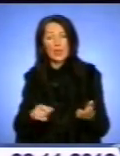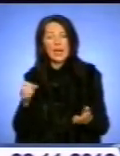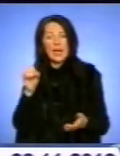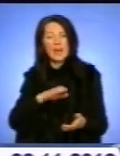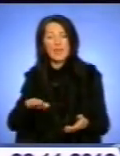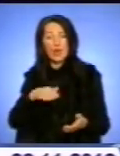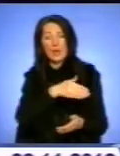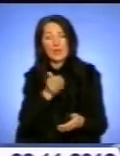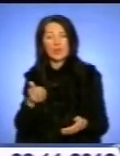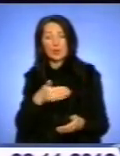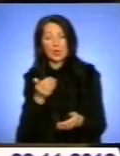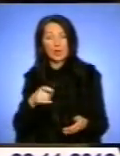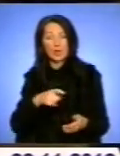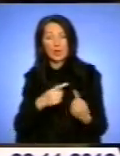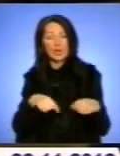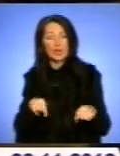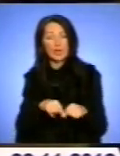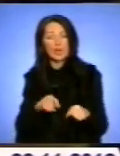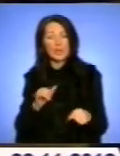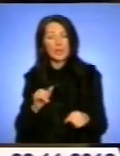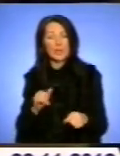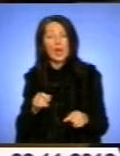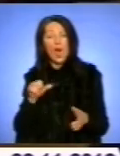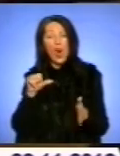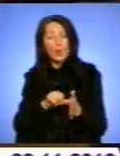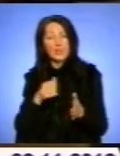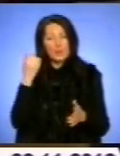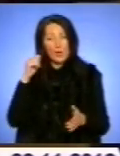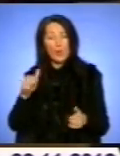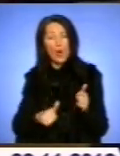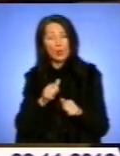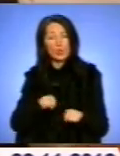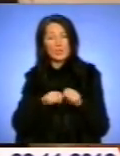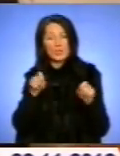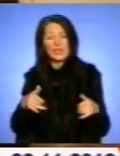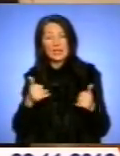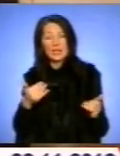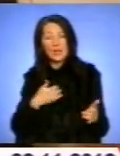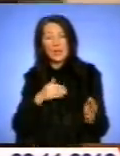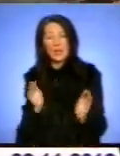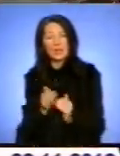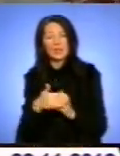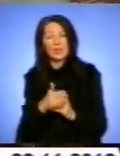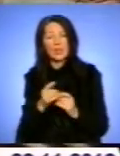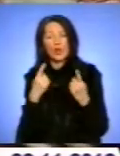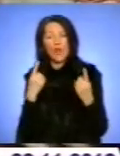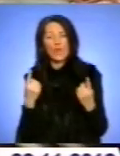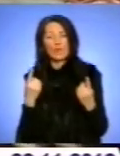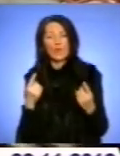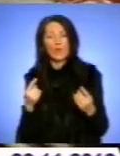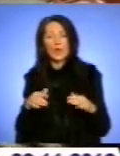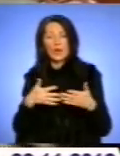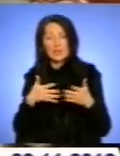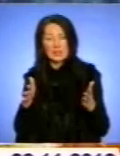організованому «Укрінформом». Участь і перемога у конкурсі відчинила для мене маленькі двері у велику залу